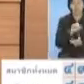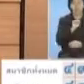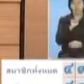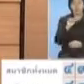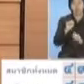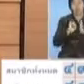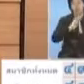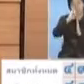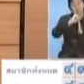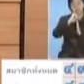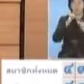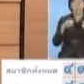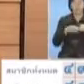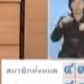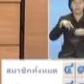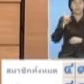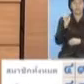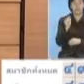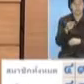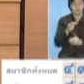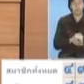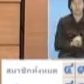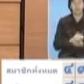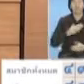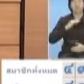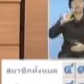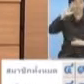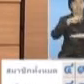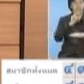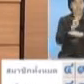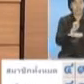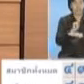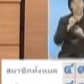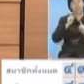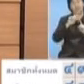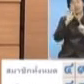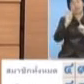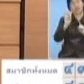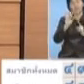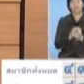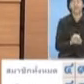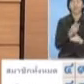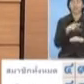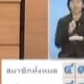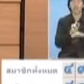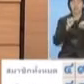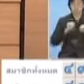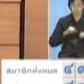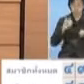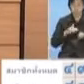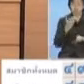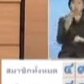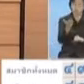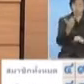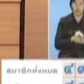ษฎรจังหวัดเชียงใหม่พรรคเพื่อไทยผมประท้วงท่านประธานตามข้อ8นะครับท่านประธานเนี่ยได้วินิจฉัยแล้วว่าท่านผู้อภิปรายเนี่ยกรุ